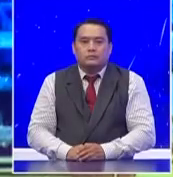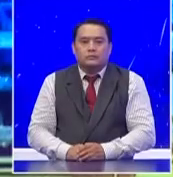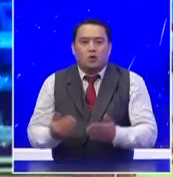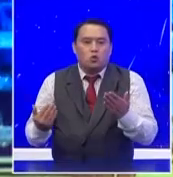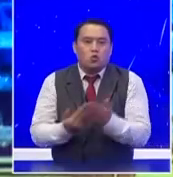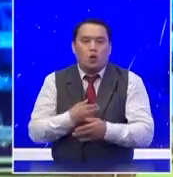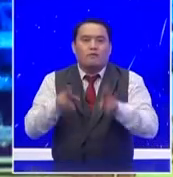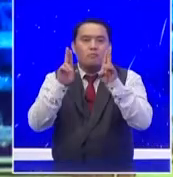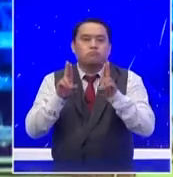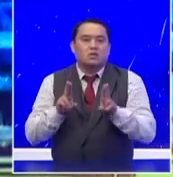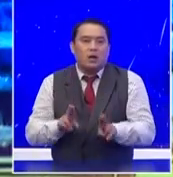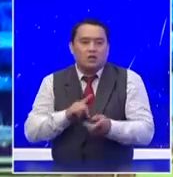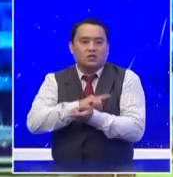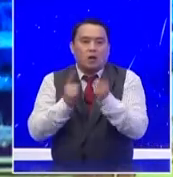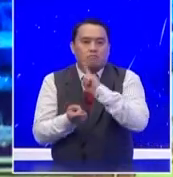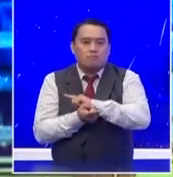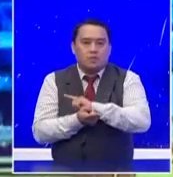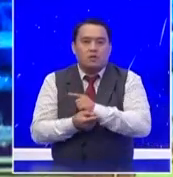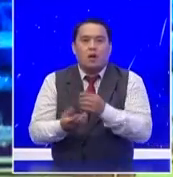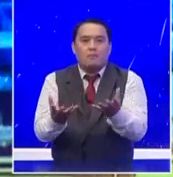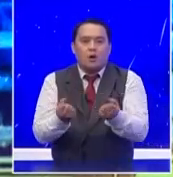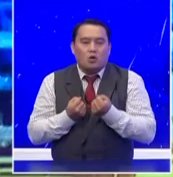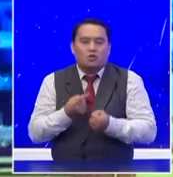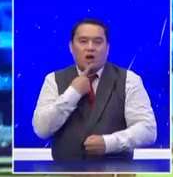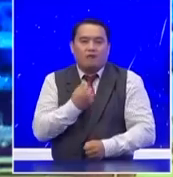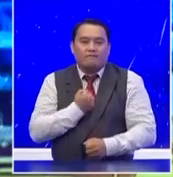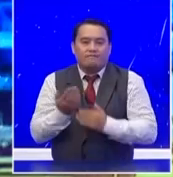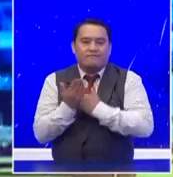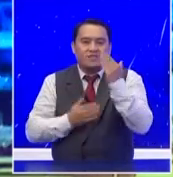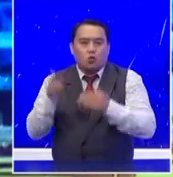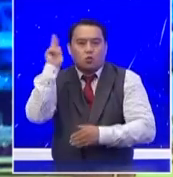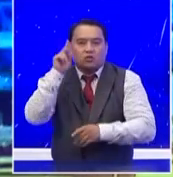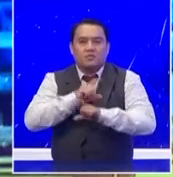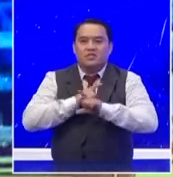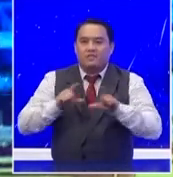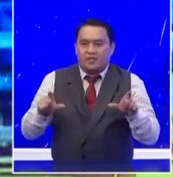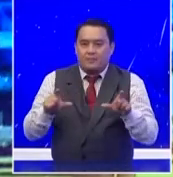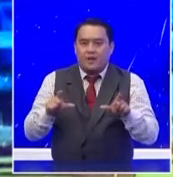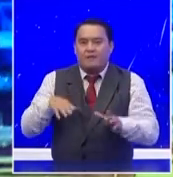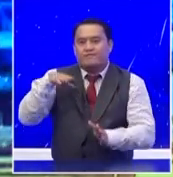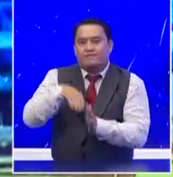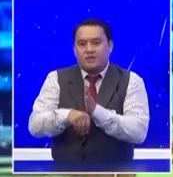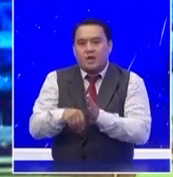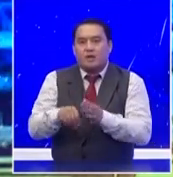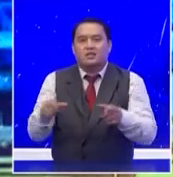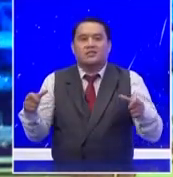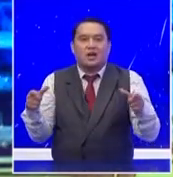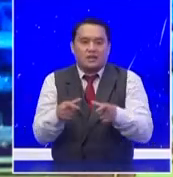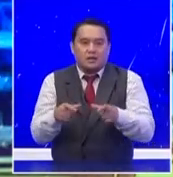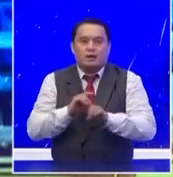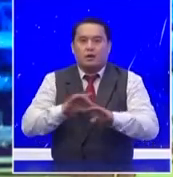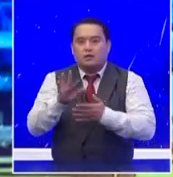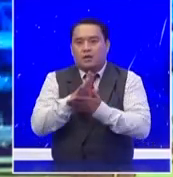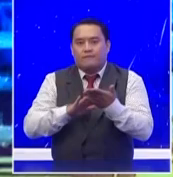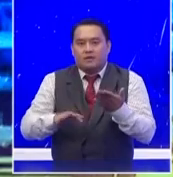Новые правила. В этом году изменился порядок набора курсантов в высшие военные учебные заведения. Внесла коррективы пандемия. Наш